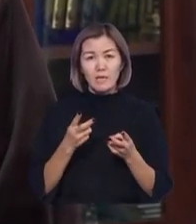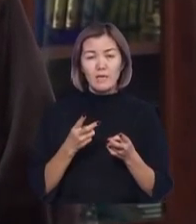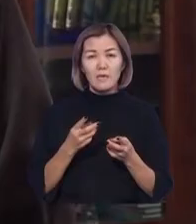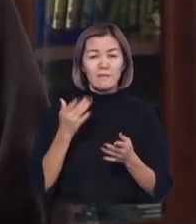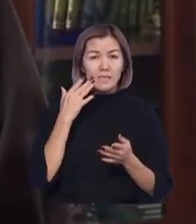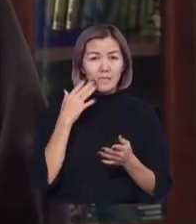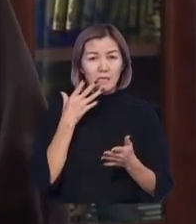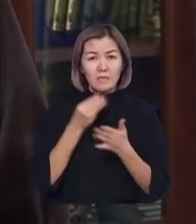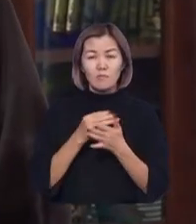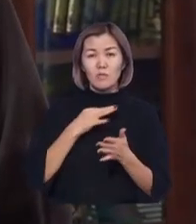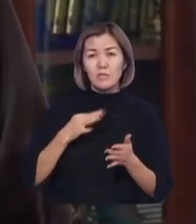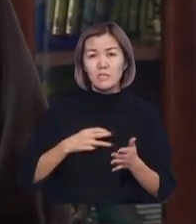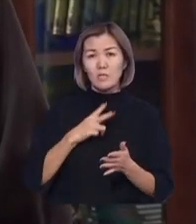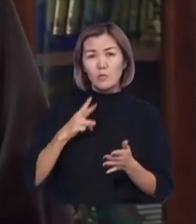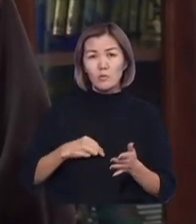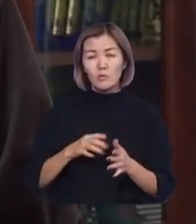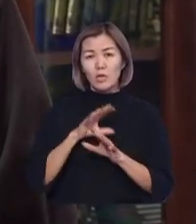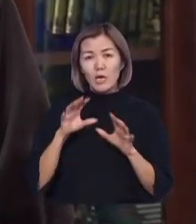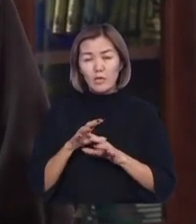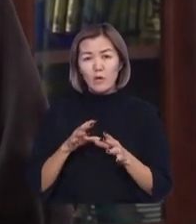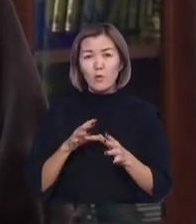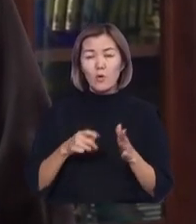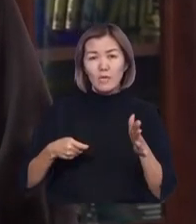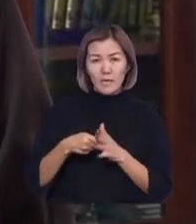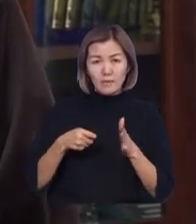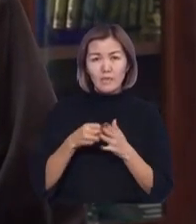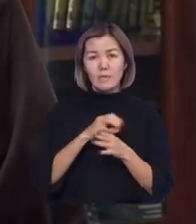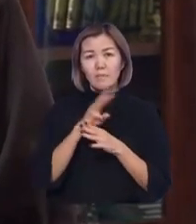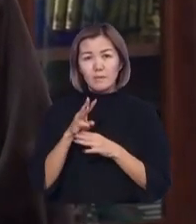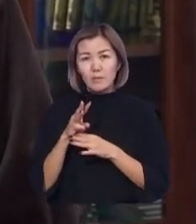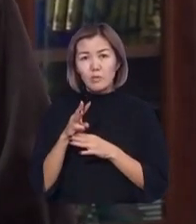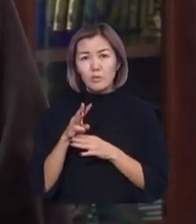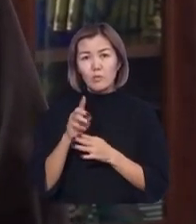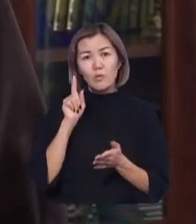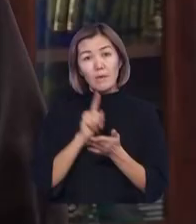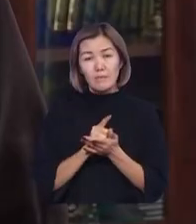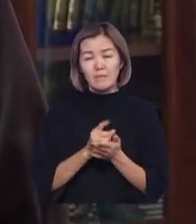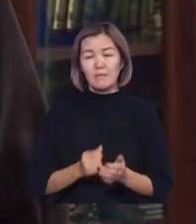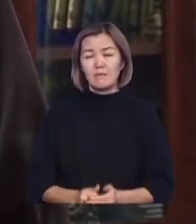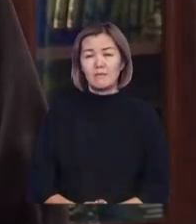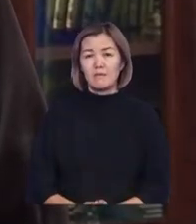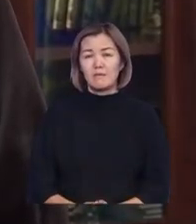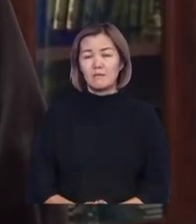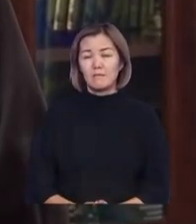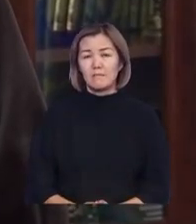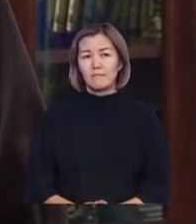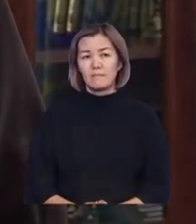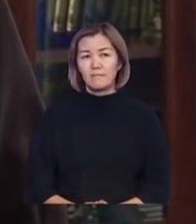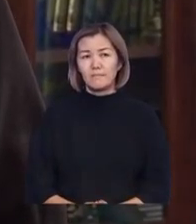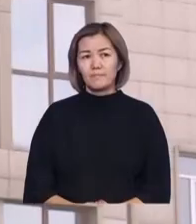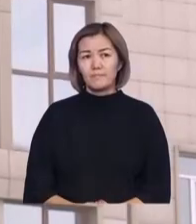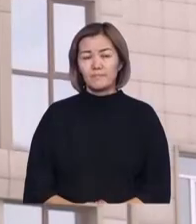болғанда да сол балаларына қарау, соларды өсіру, солар кәмелетке жеткенше соларды жеткізу әрбір әкеге